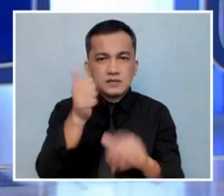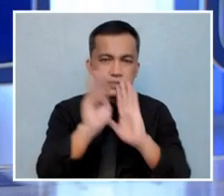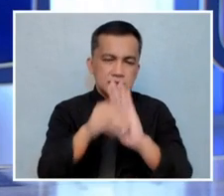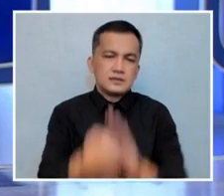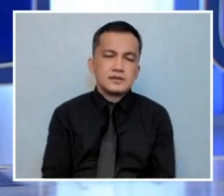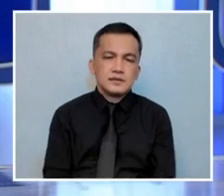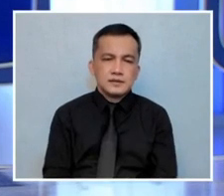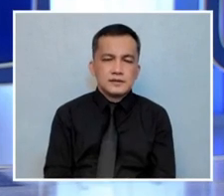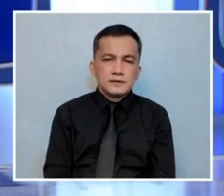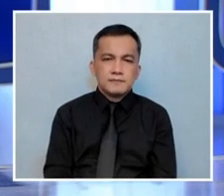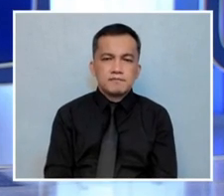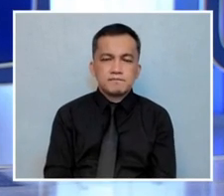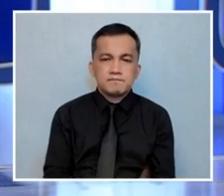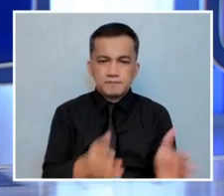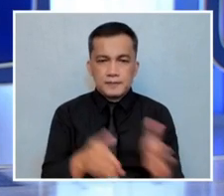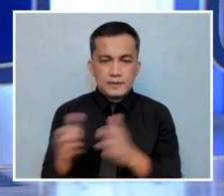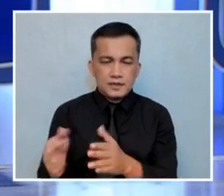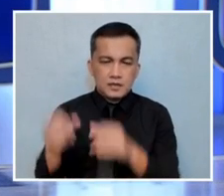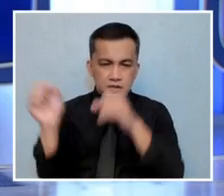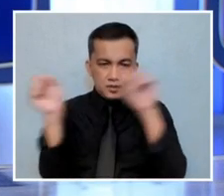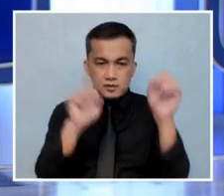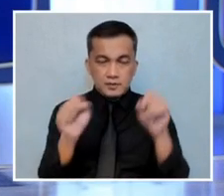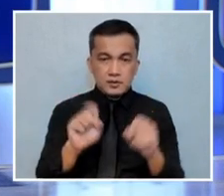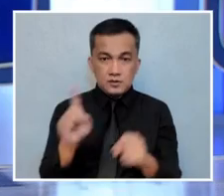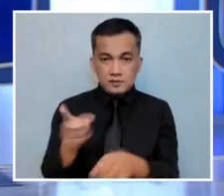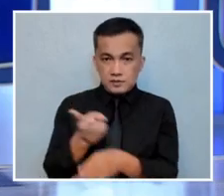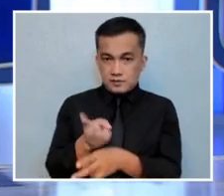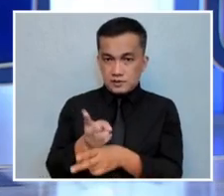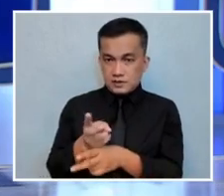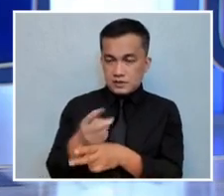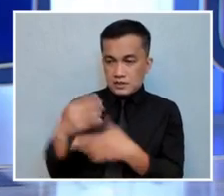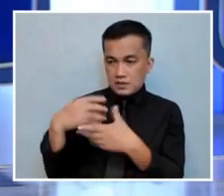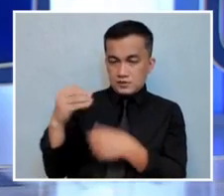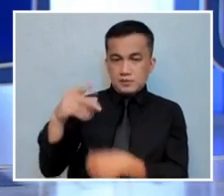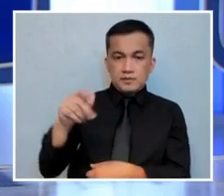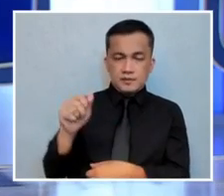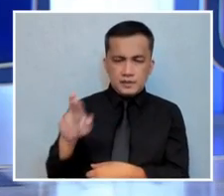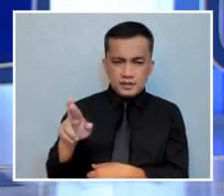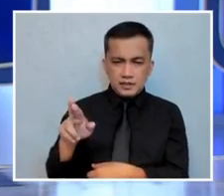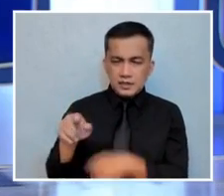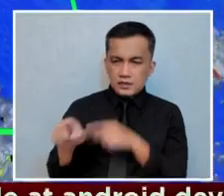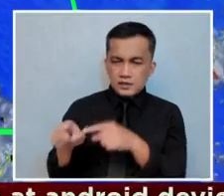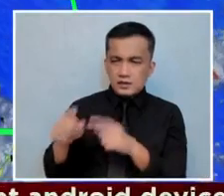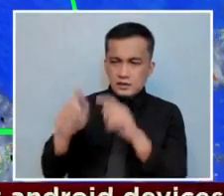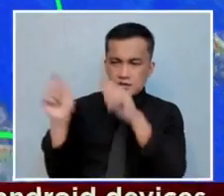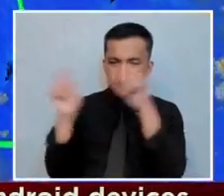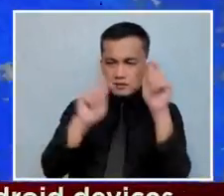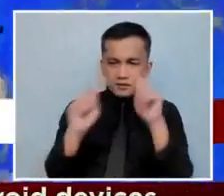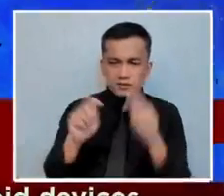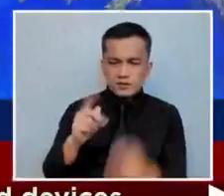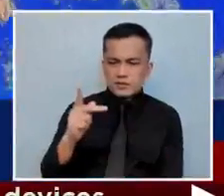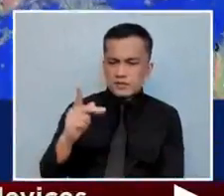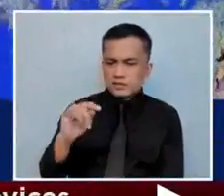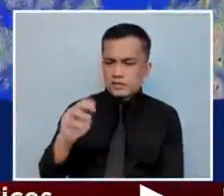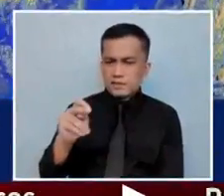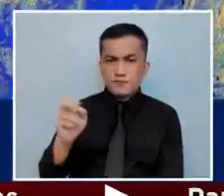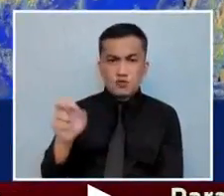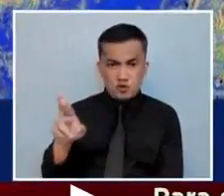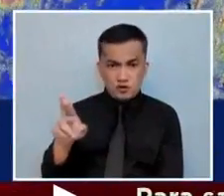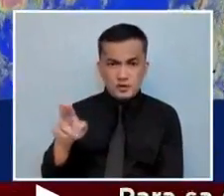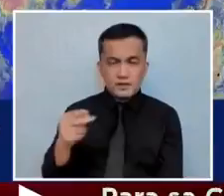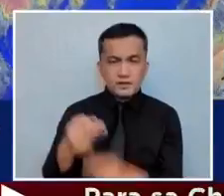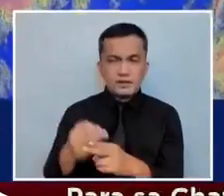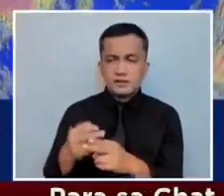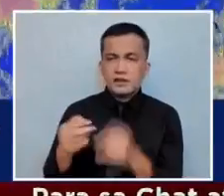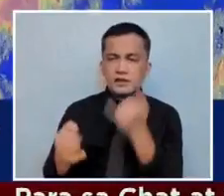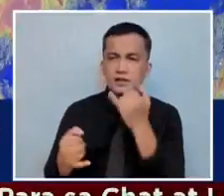Isang bagyo po ang binabantayan sa labas ng Philippine Area of Responsibility. Ito ang Typhoon Hinamnor na huling namataan